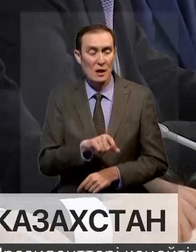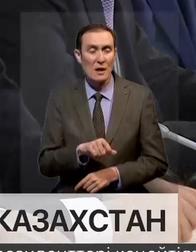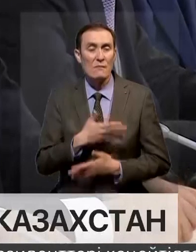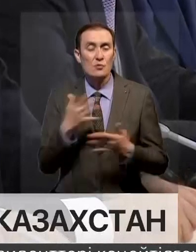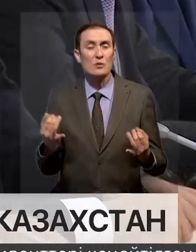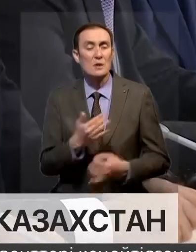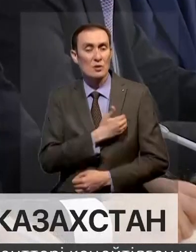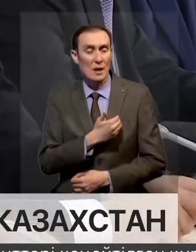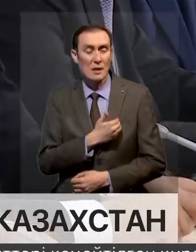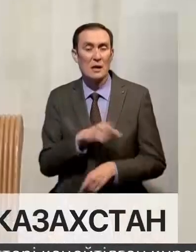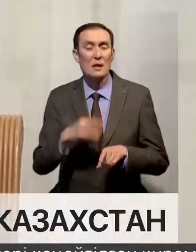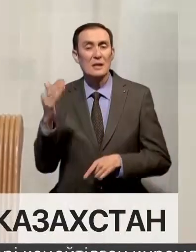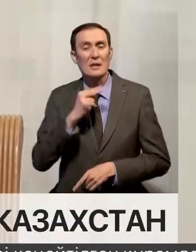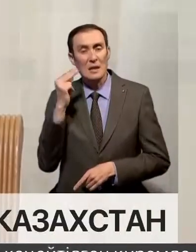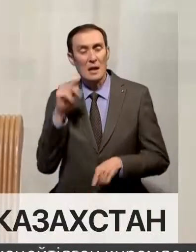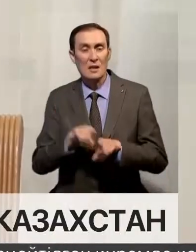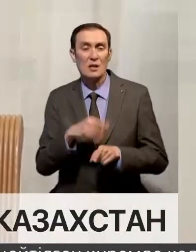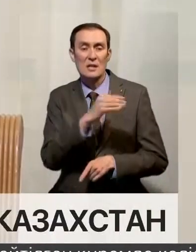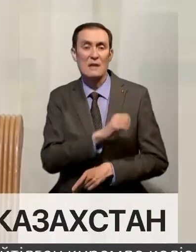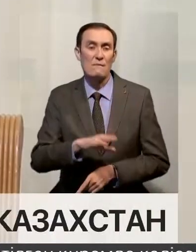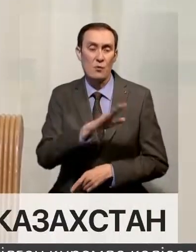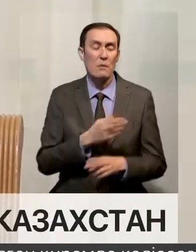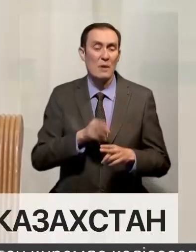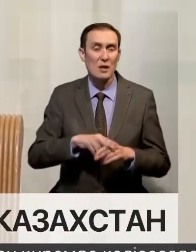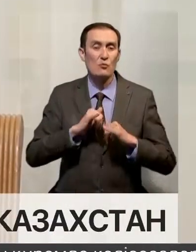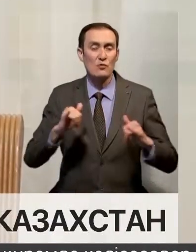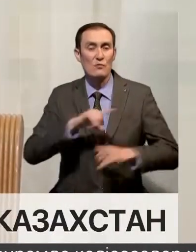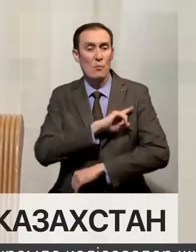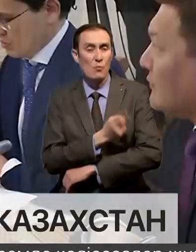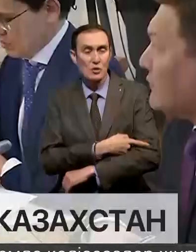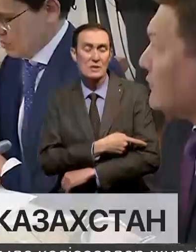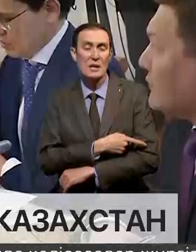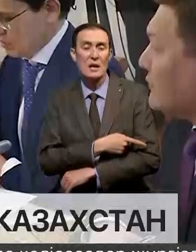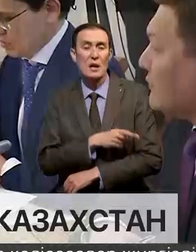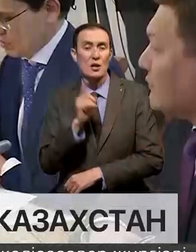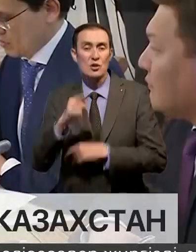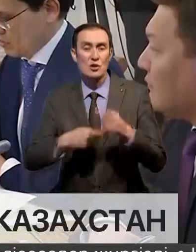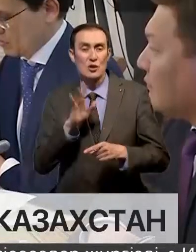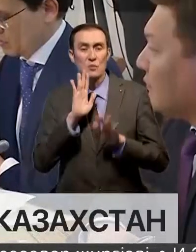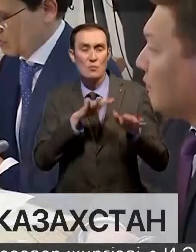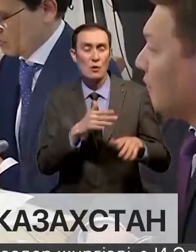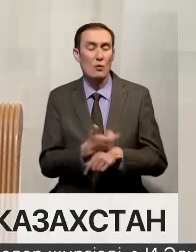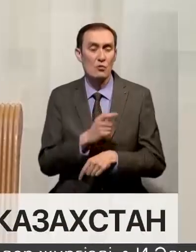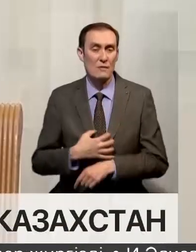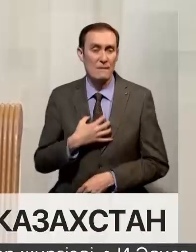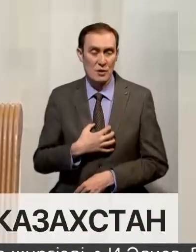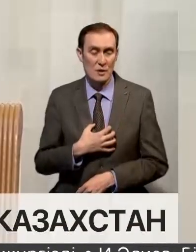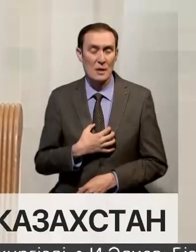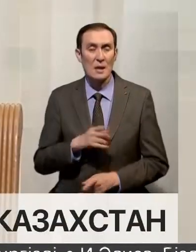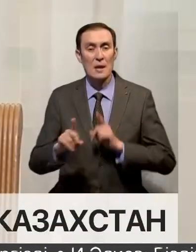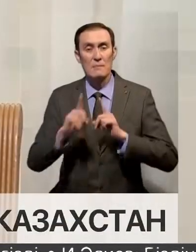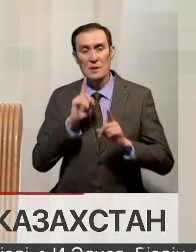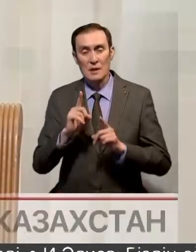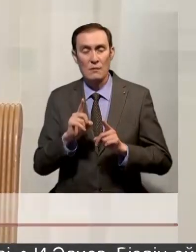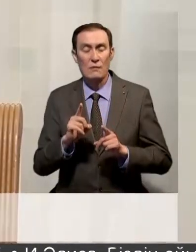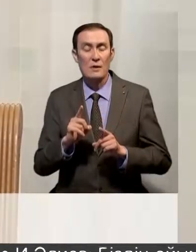Высокий интерес к нему как со стороны Китая, так и Европы, а потому увеличить мощности среднего коридора – задача приоритетная. На переговорах в